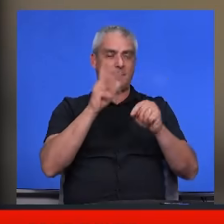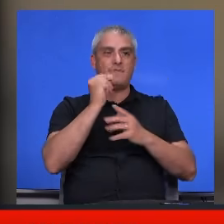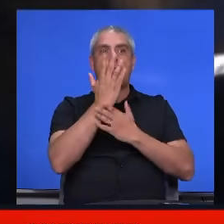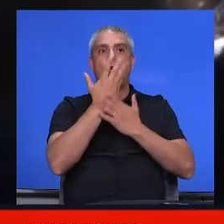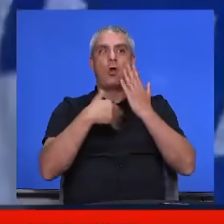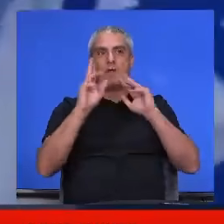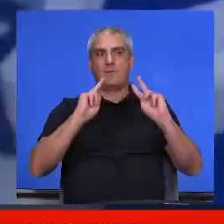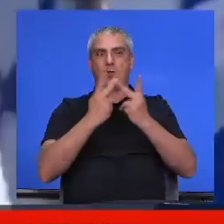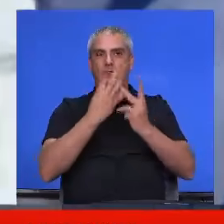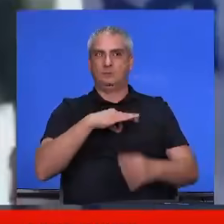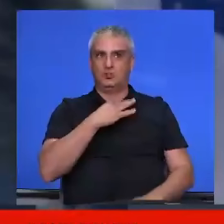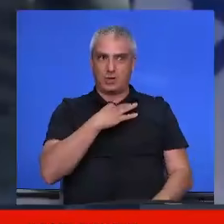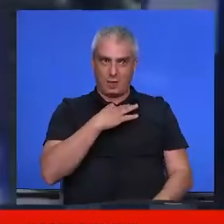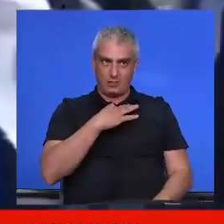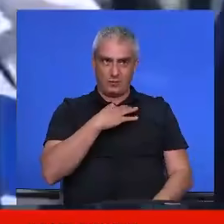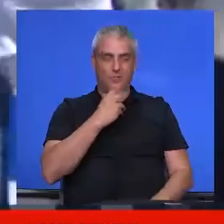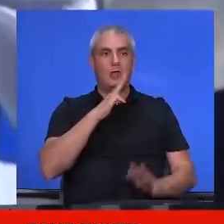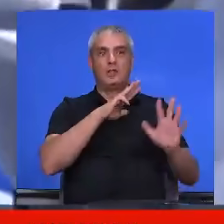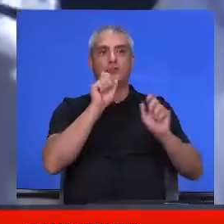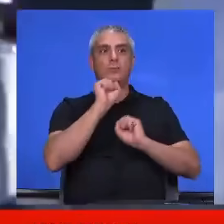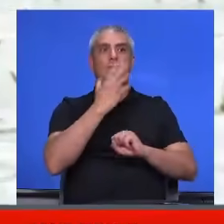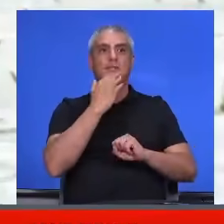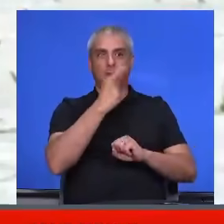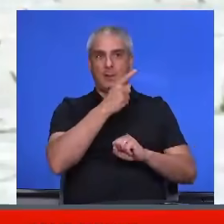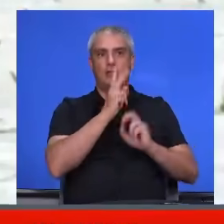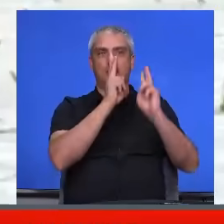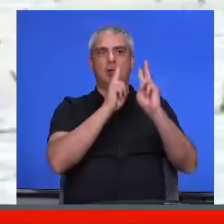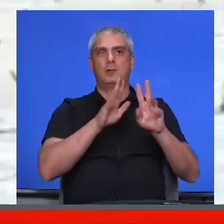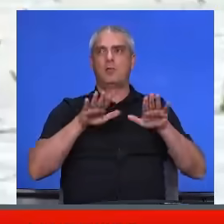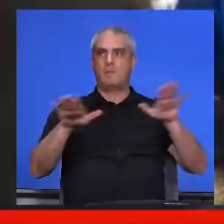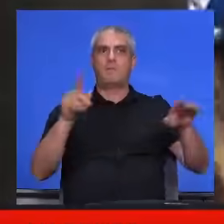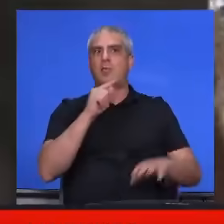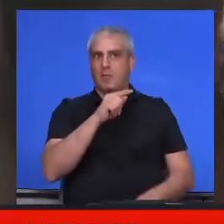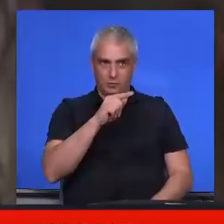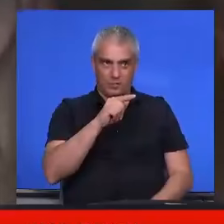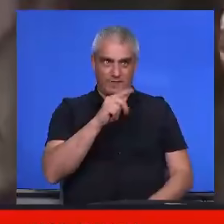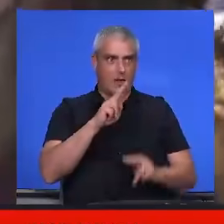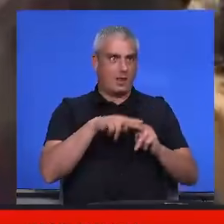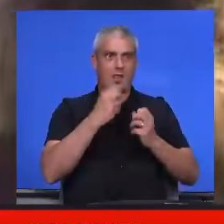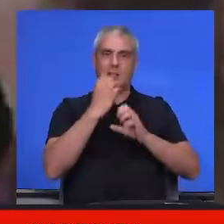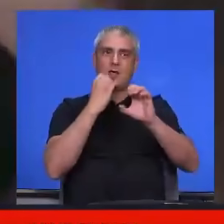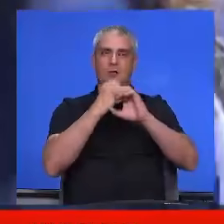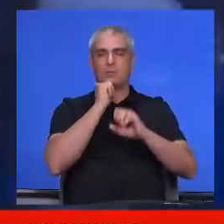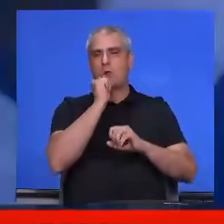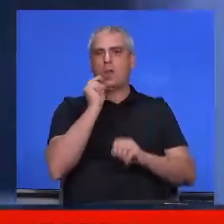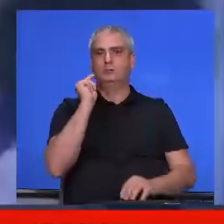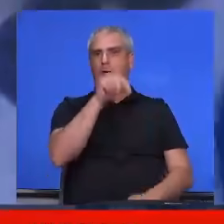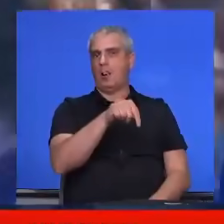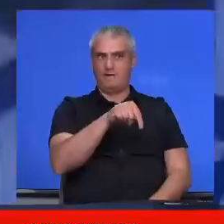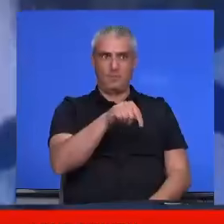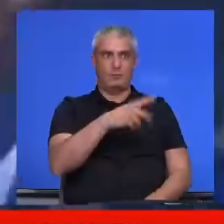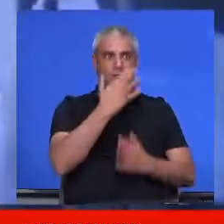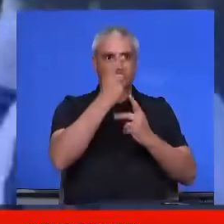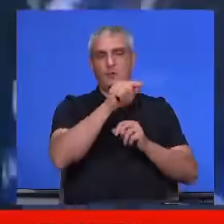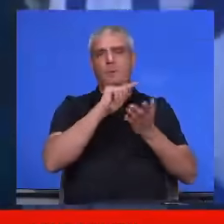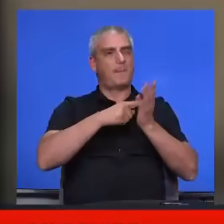group. כ-900 תומכי ישראל מדטרויט נתקעו בנמל התעופה לאחר שנהגי האוטובוסים סרבו לבוא כשהתברר שהיעד הוא